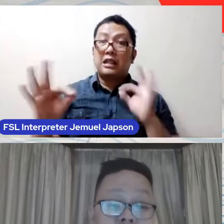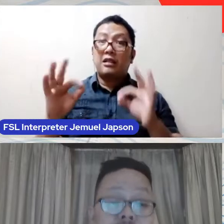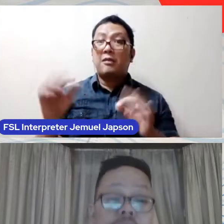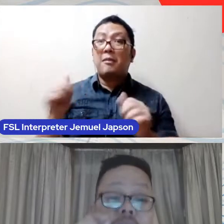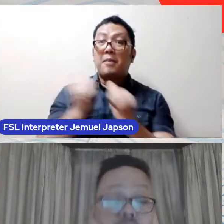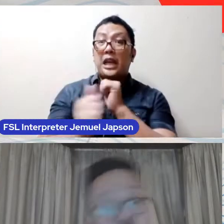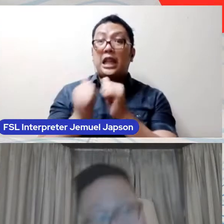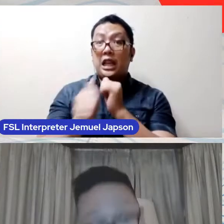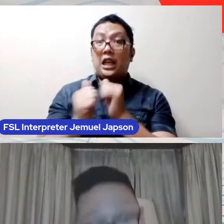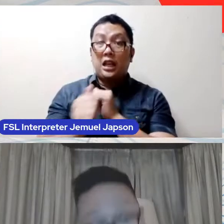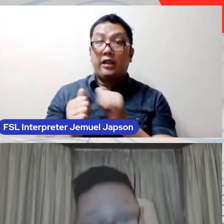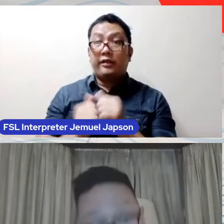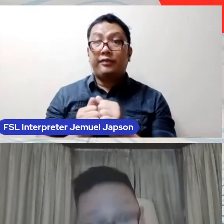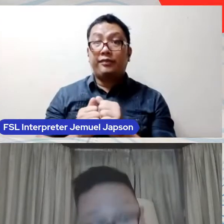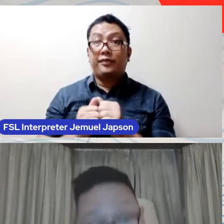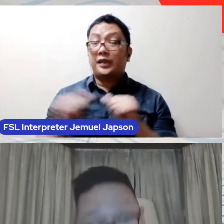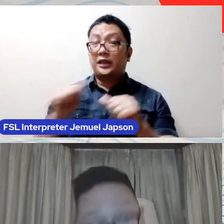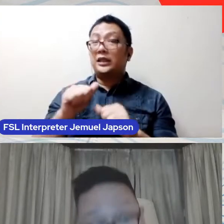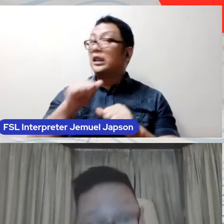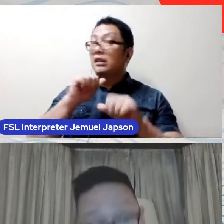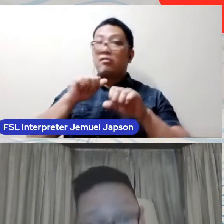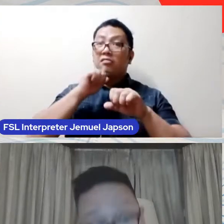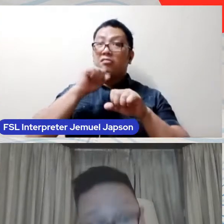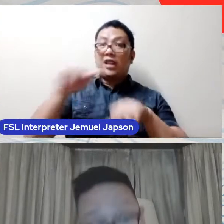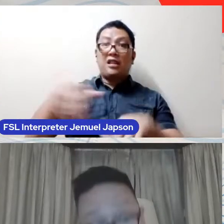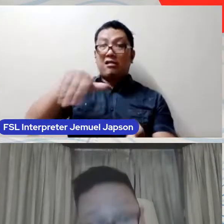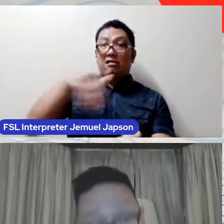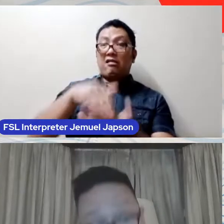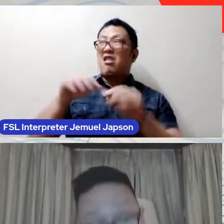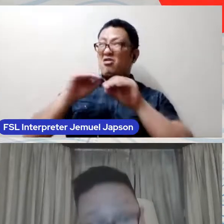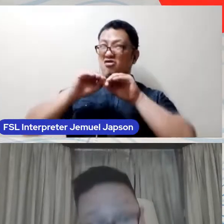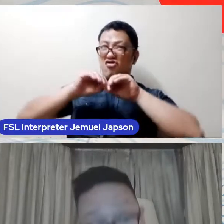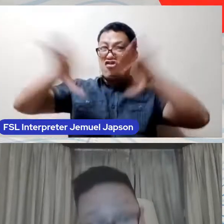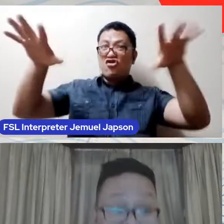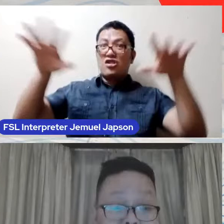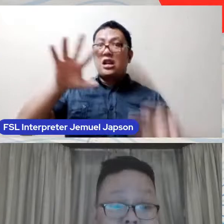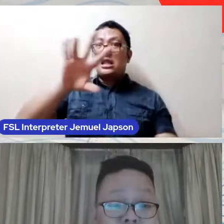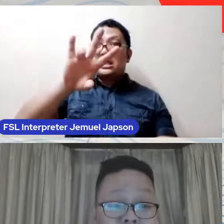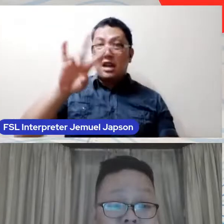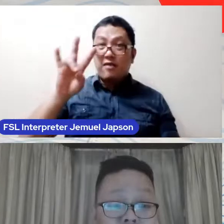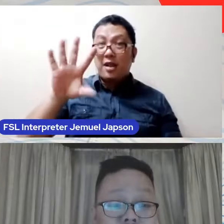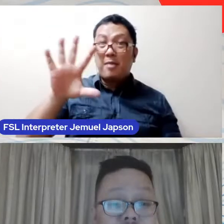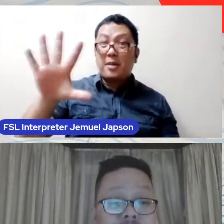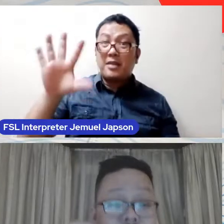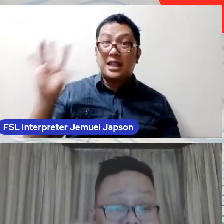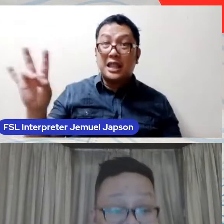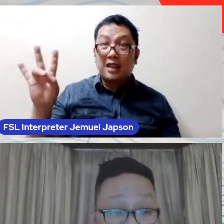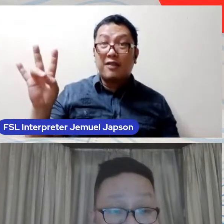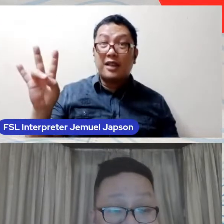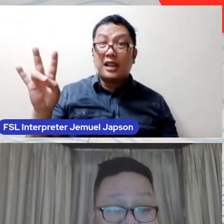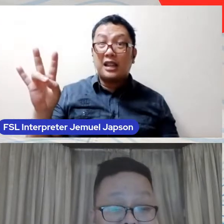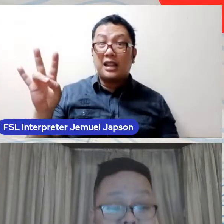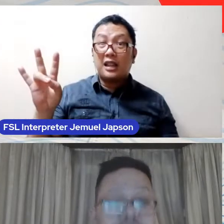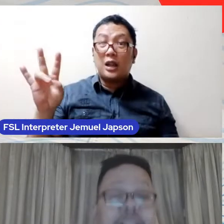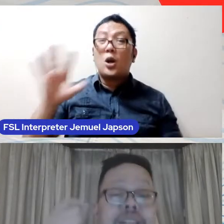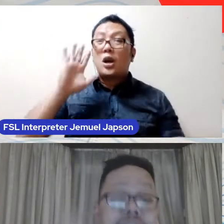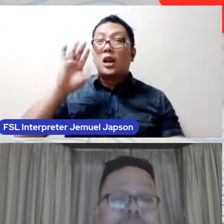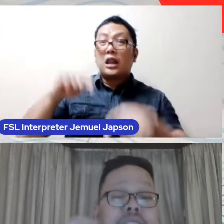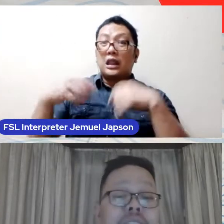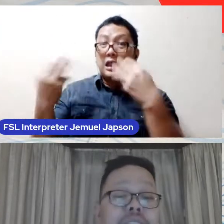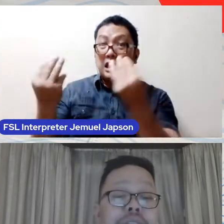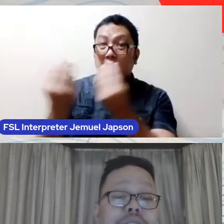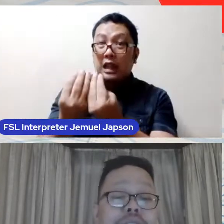means, kung decentralized tayo, 757 teams ang kikilos